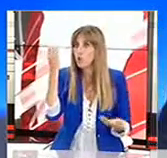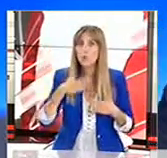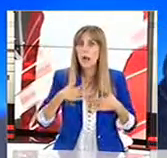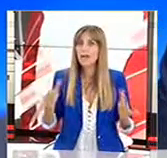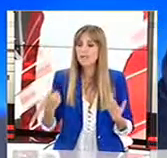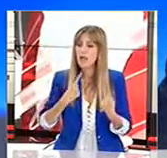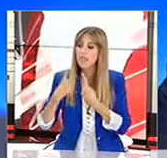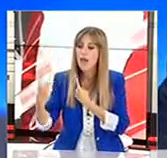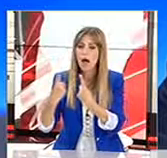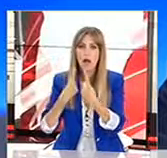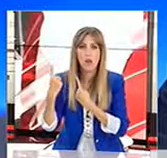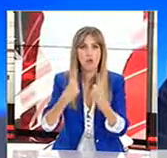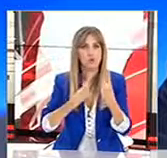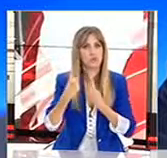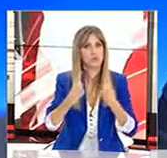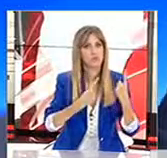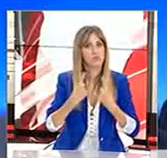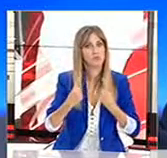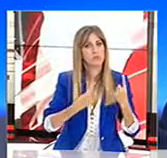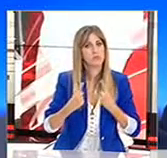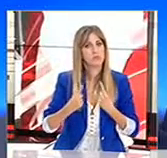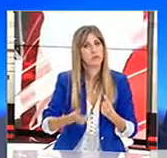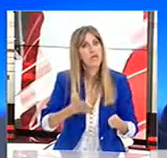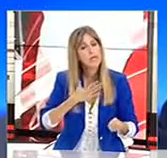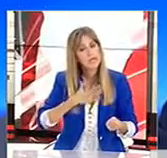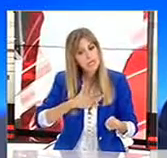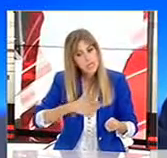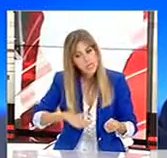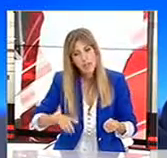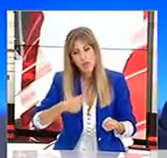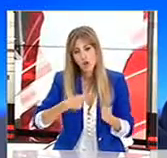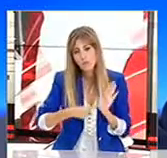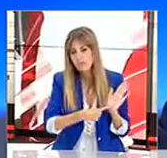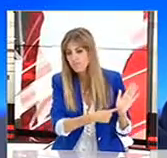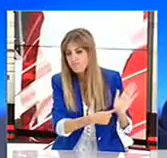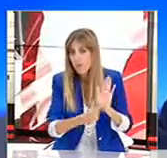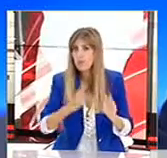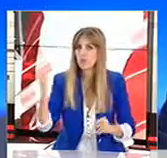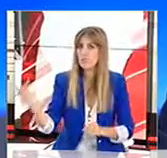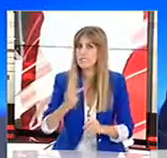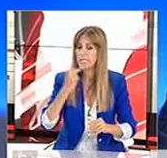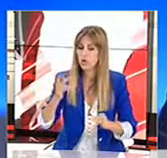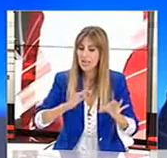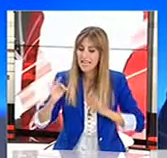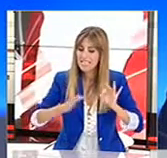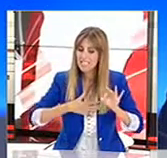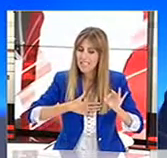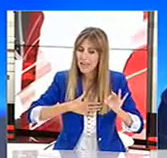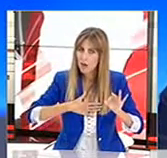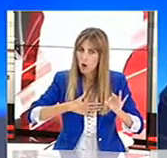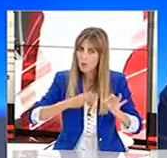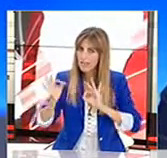Θέλουμε λοιπόν να πείσουμε την κοινωνία, όχι να επιβάλλουμε τις απόψεις μας στην κοινωνία. Και σε αυτή την